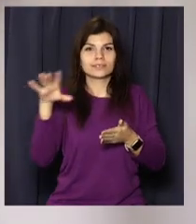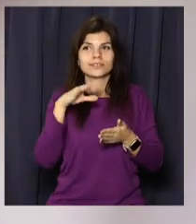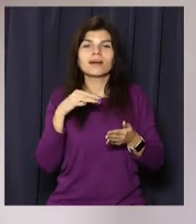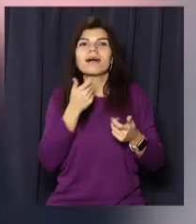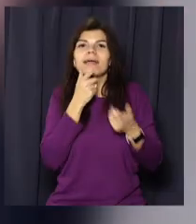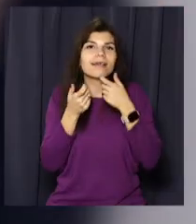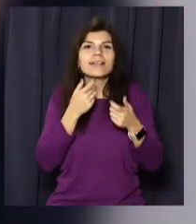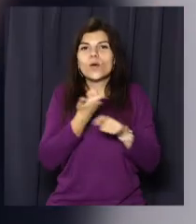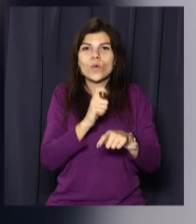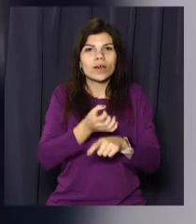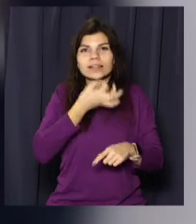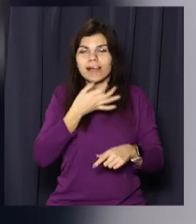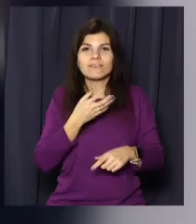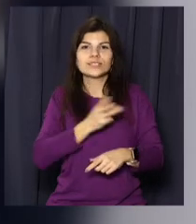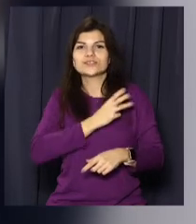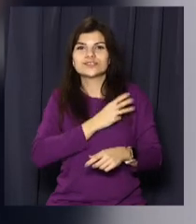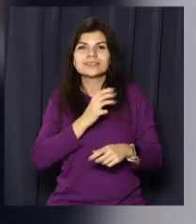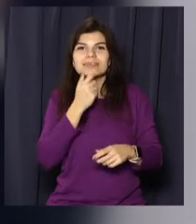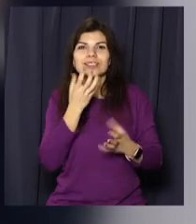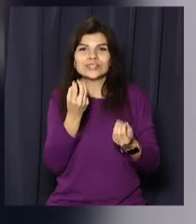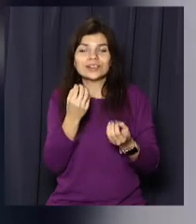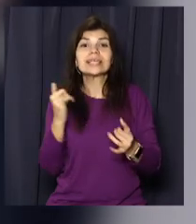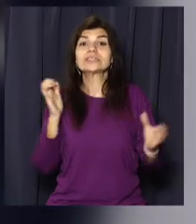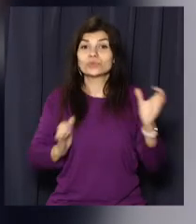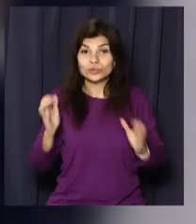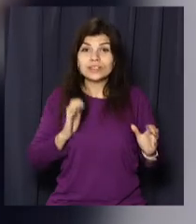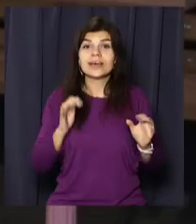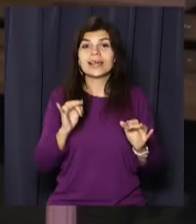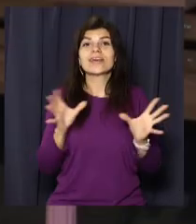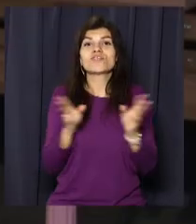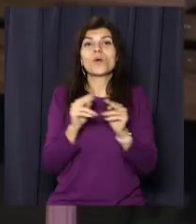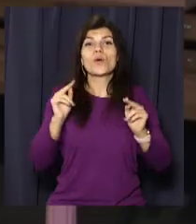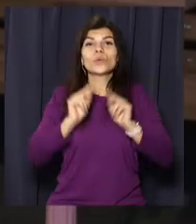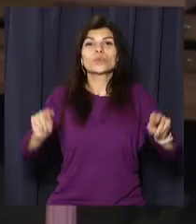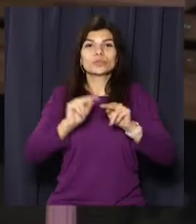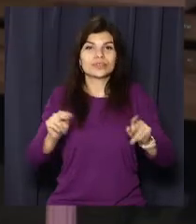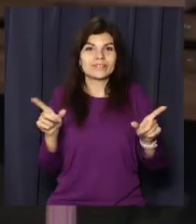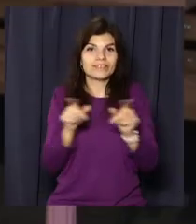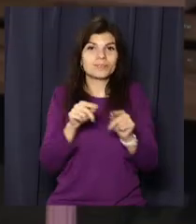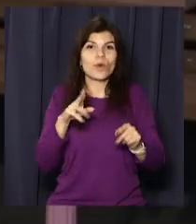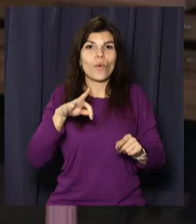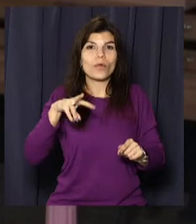симпатію чималої кількості прихильників. Серед них і студенти, і колеги. У мене є образ